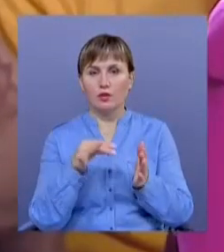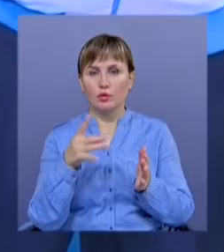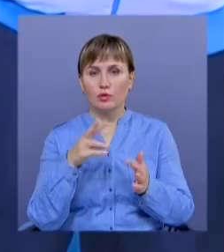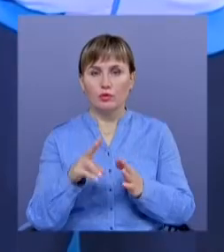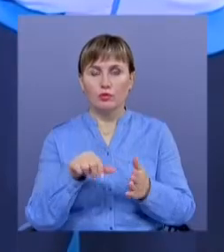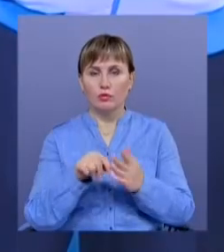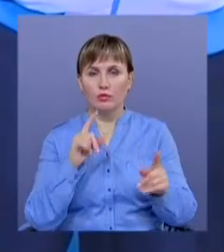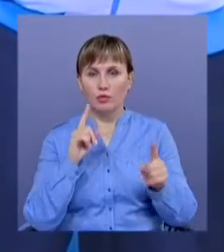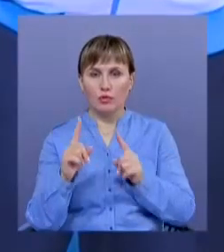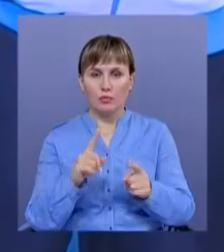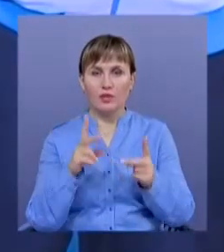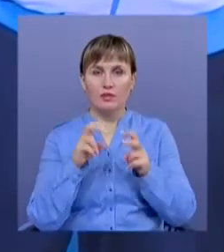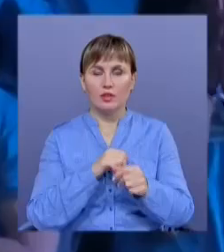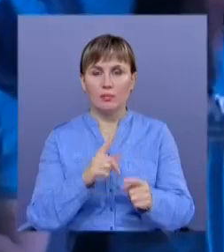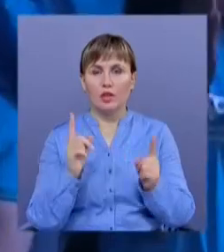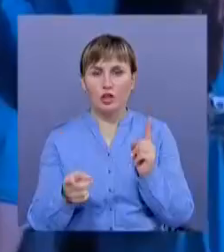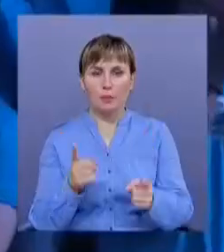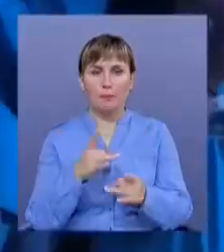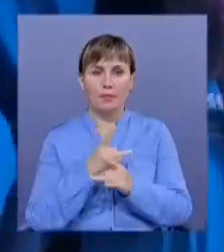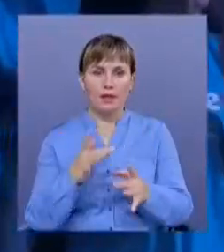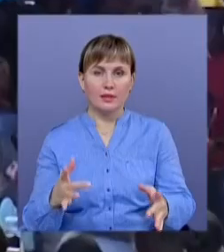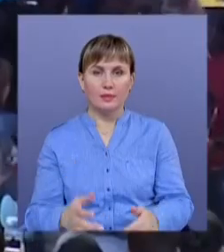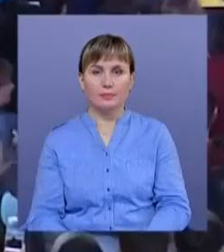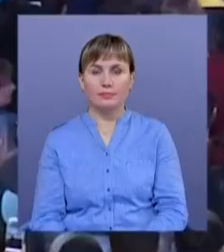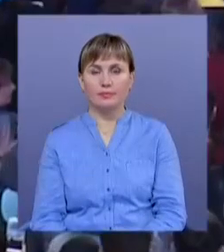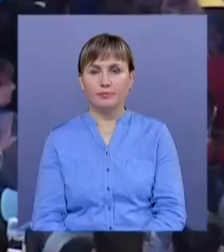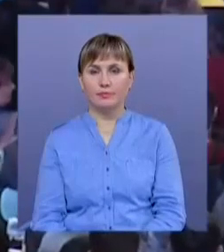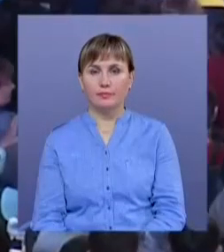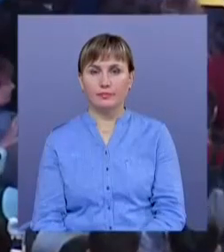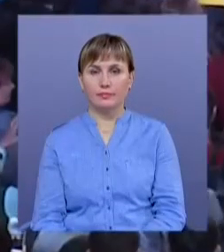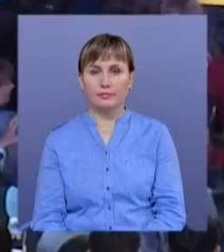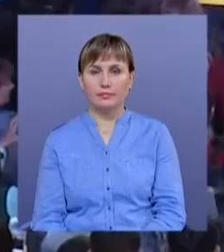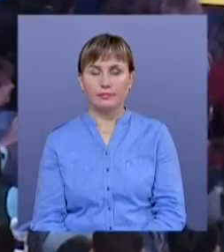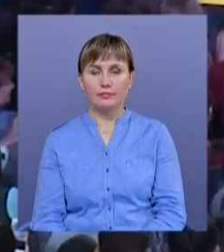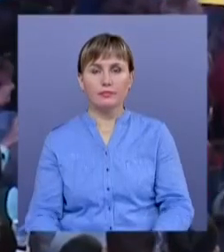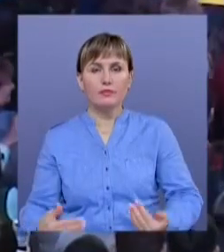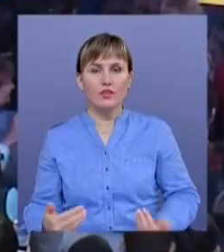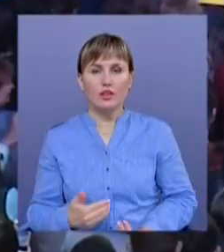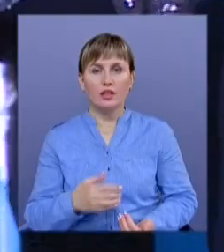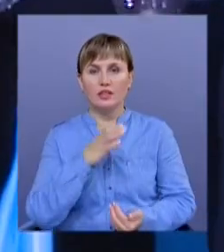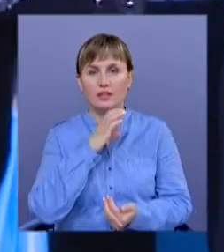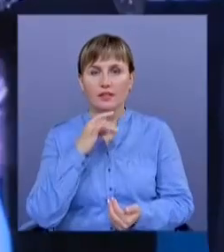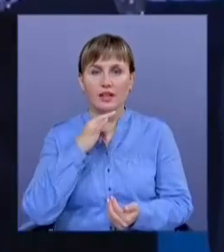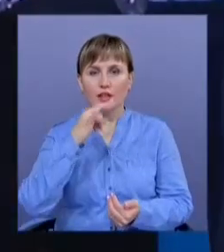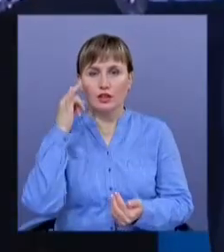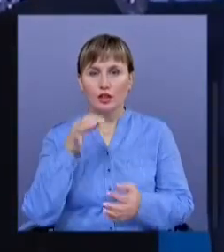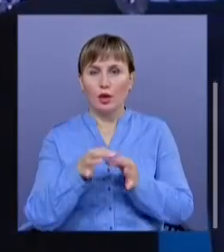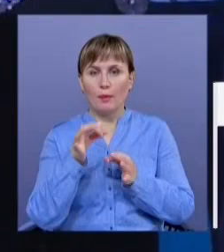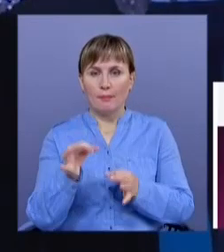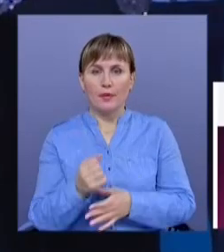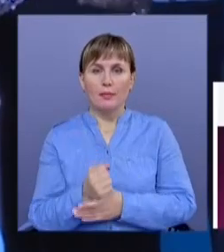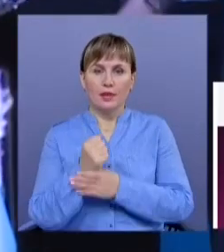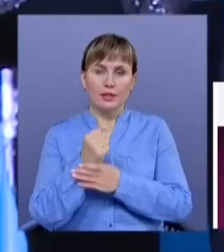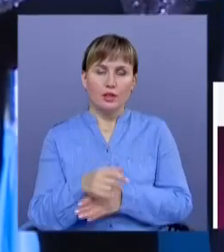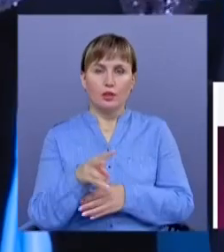форума называют самым настоящим праздником. Жители Северо-Казахстанской области